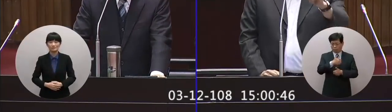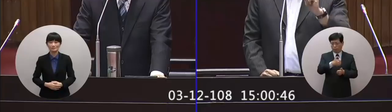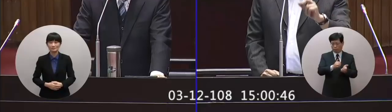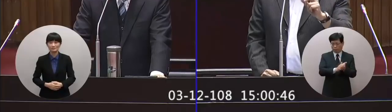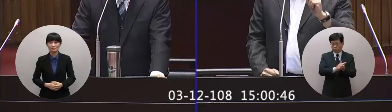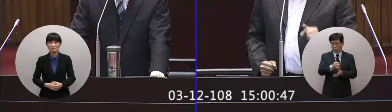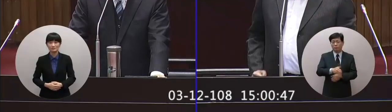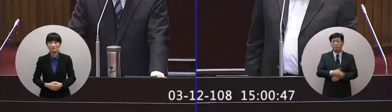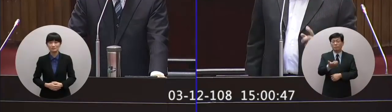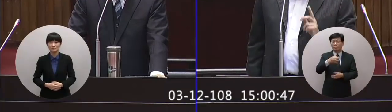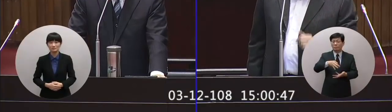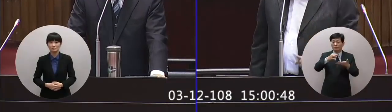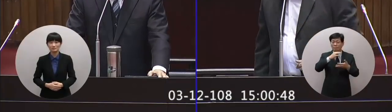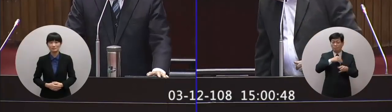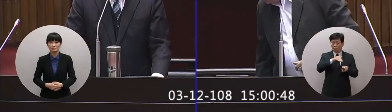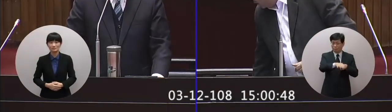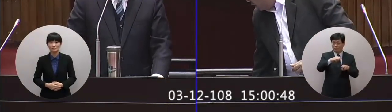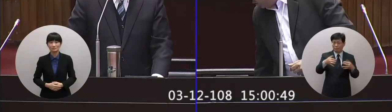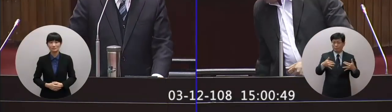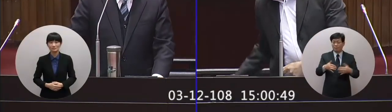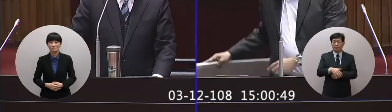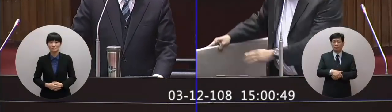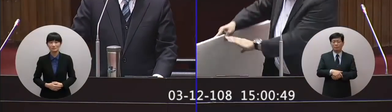定啦吼。那刚才也讲到所谓的高铁问题，